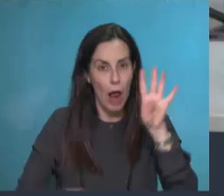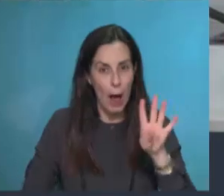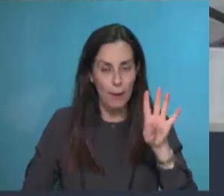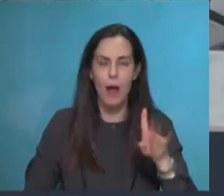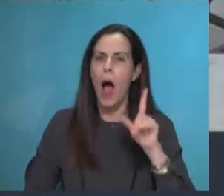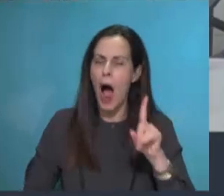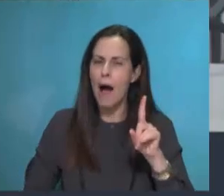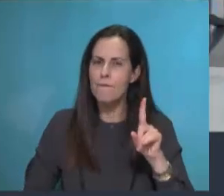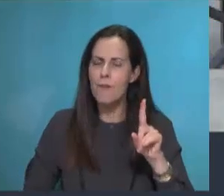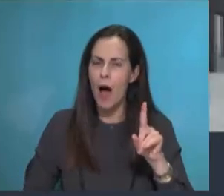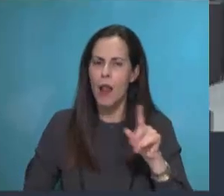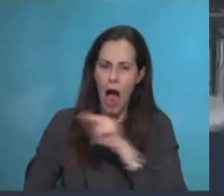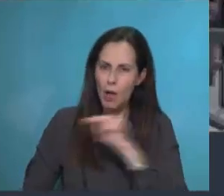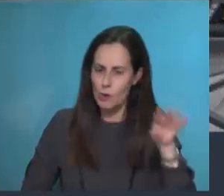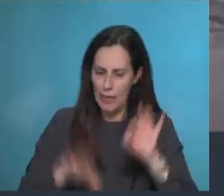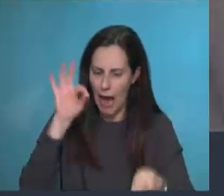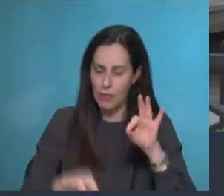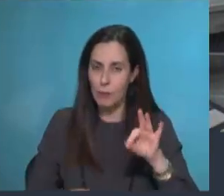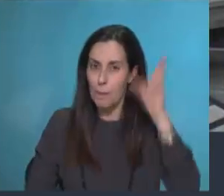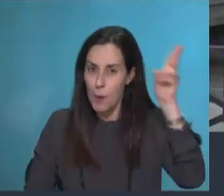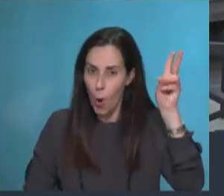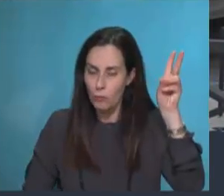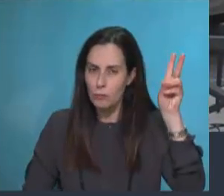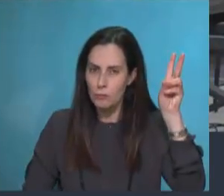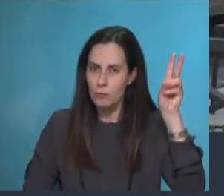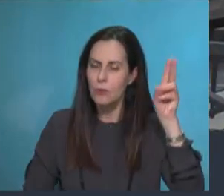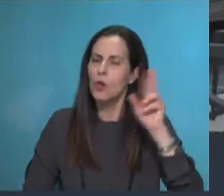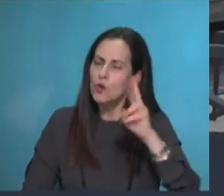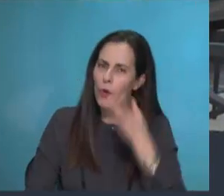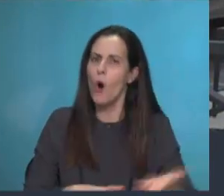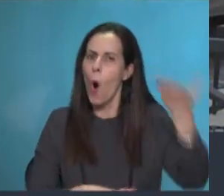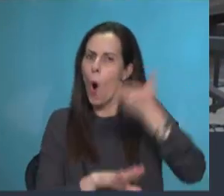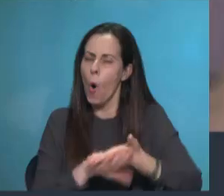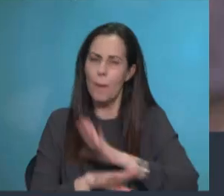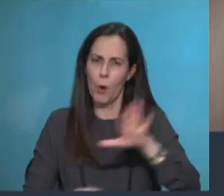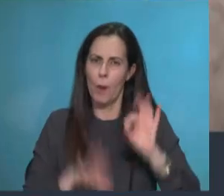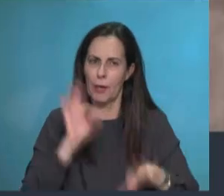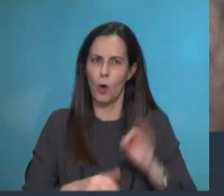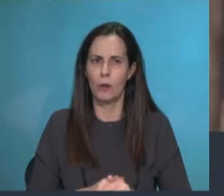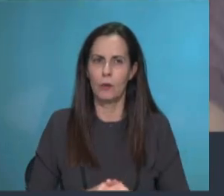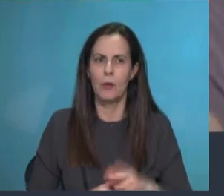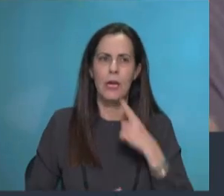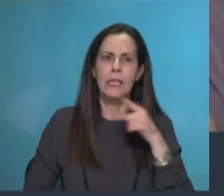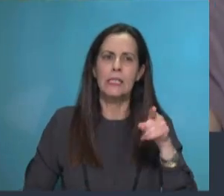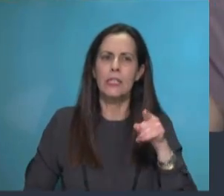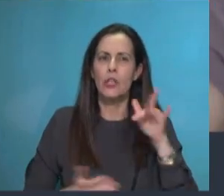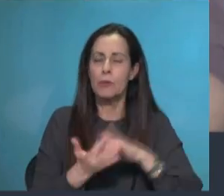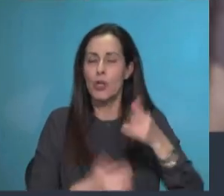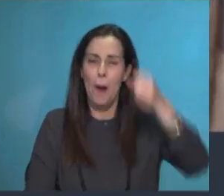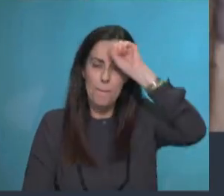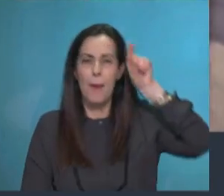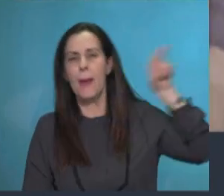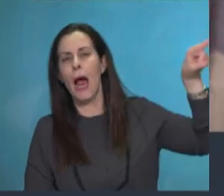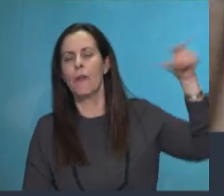אבל הדיון סביב ההצבעה מחוץ לארץ עולה מחדש בכל מערכת בחירות. בטח יגידו, הנה זה שיושב בברלין